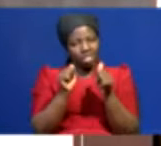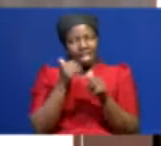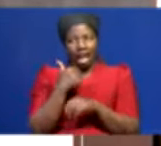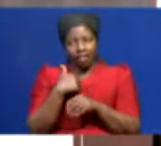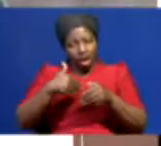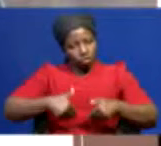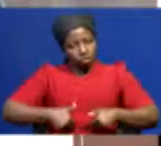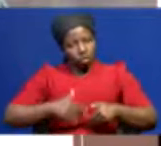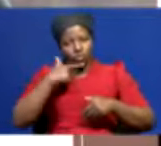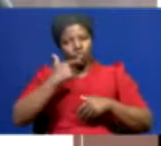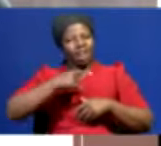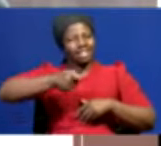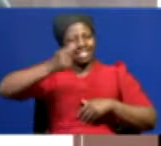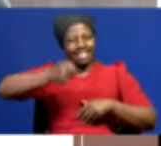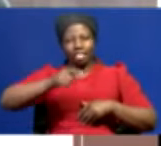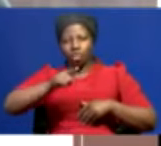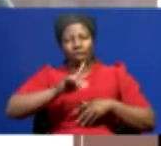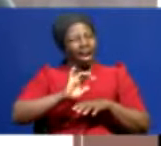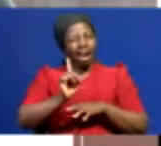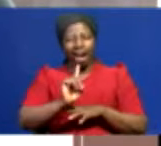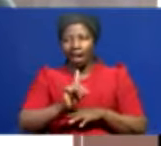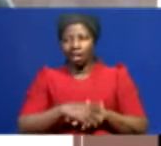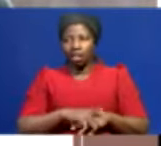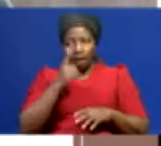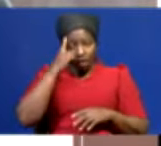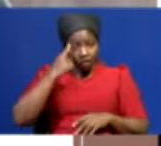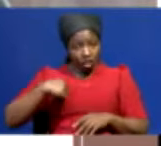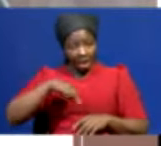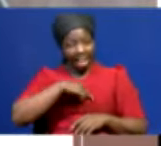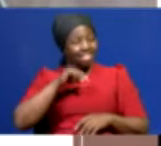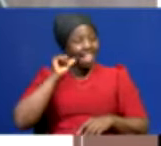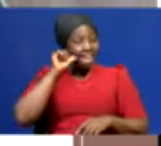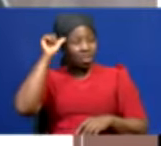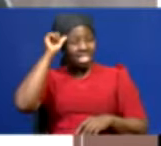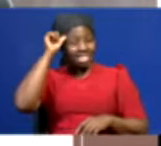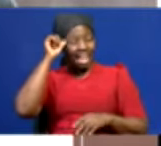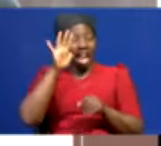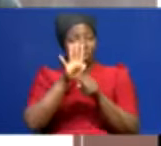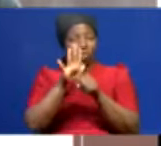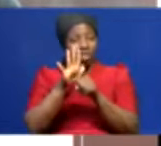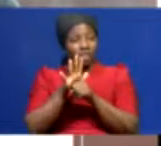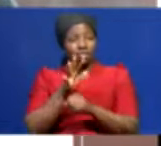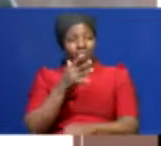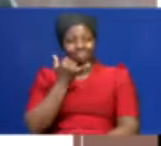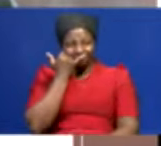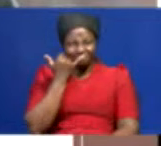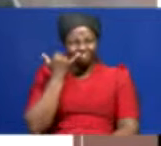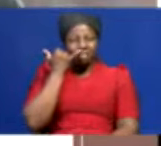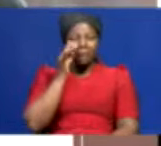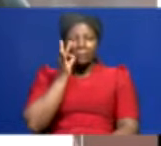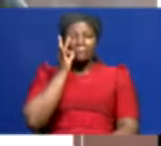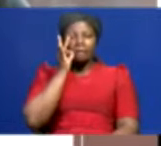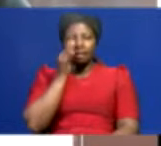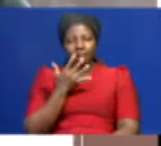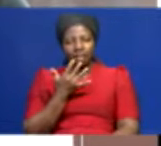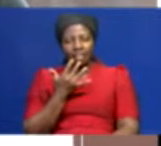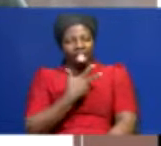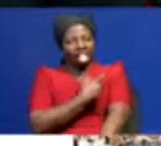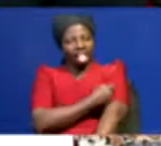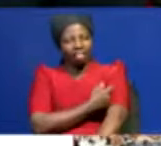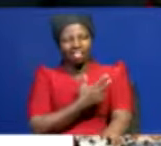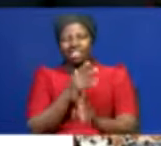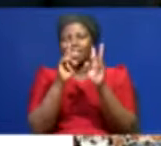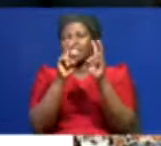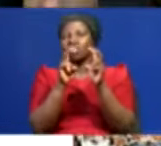mwenye hata kujudge. For us adolescent, a lot of drug issues, family